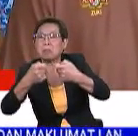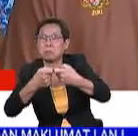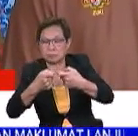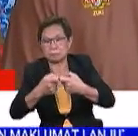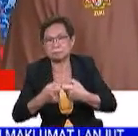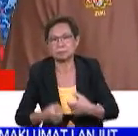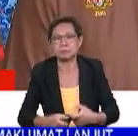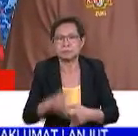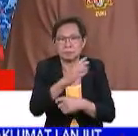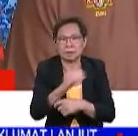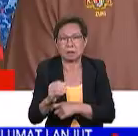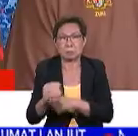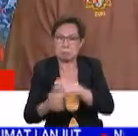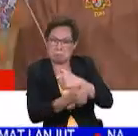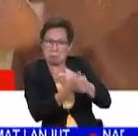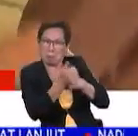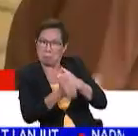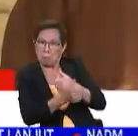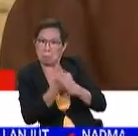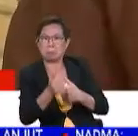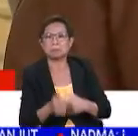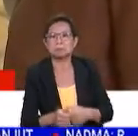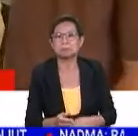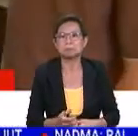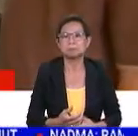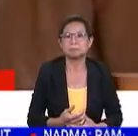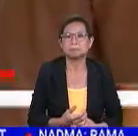sebagainya dan agak berbahaya.